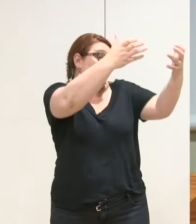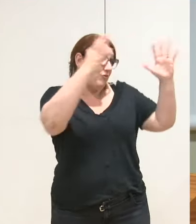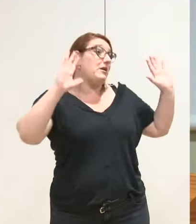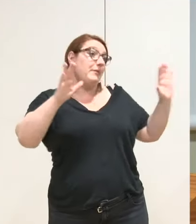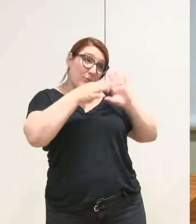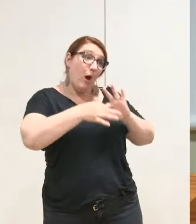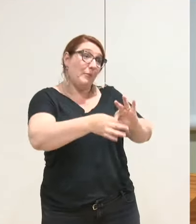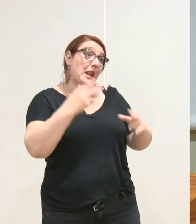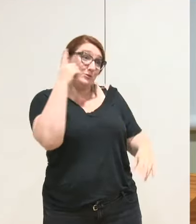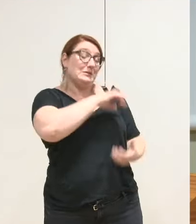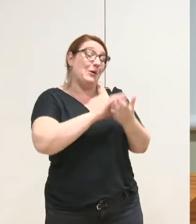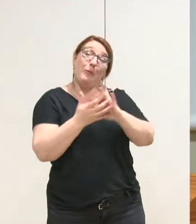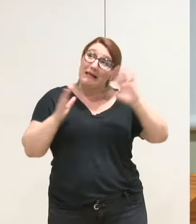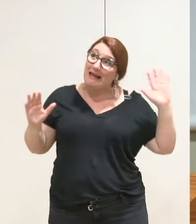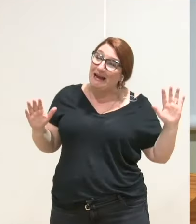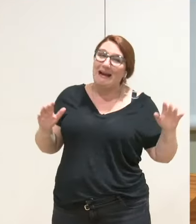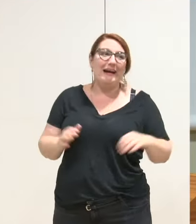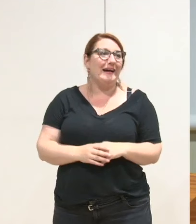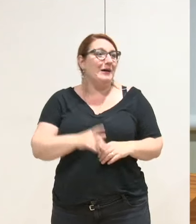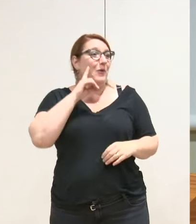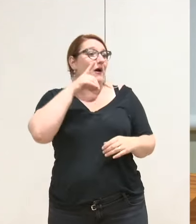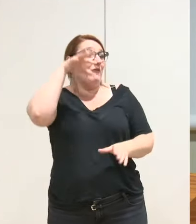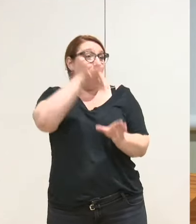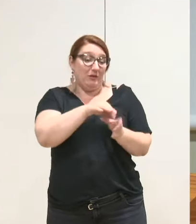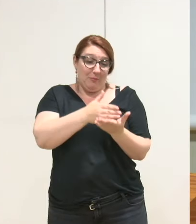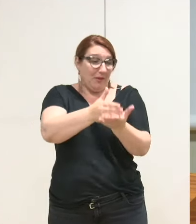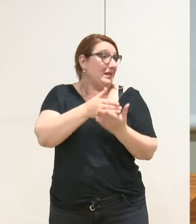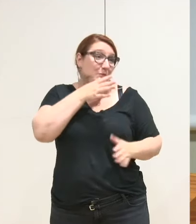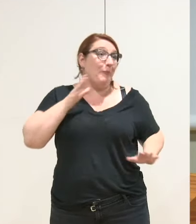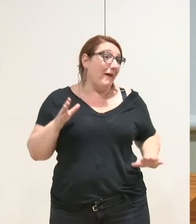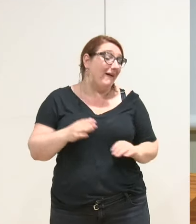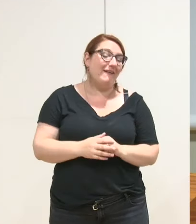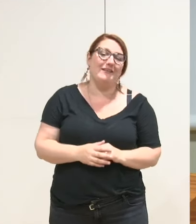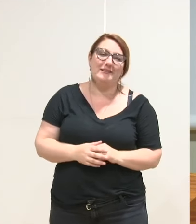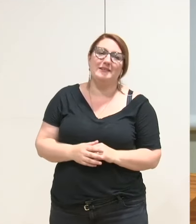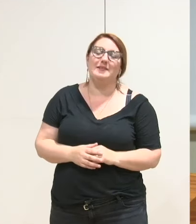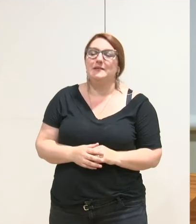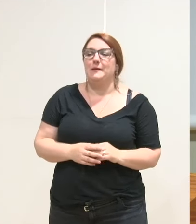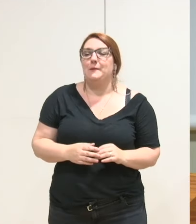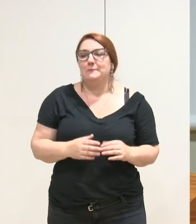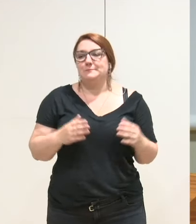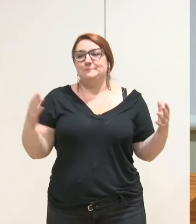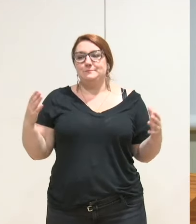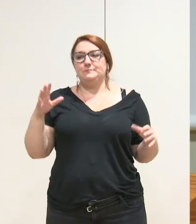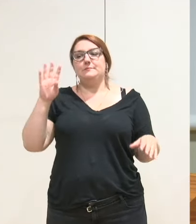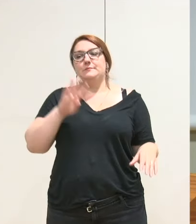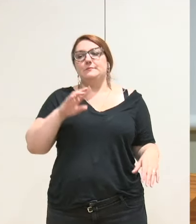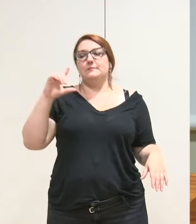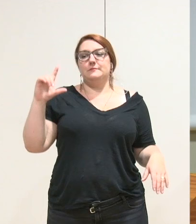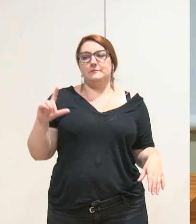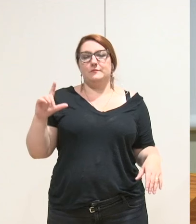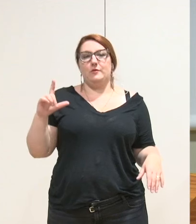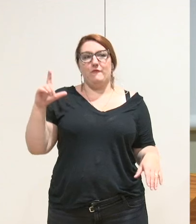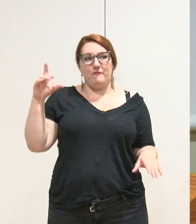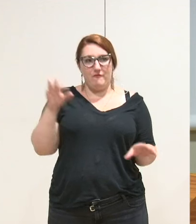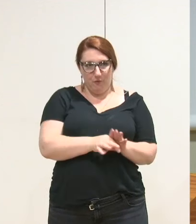on peut comme on peut pas partager les voix pour donc 42